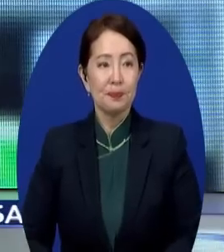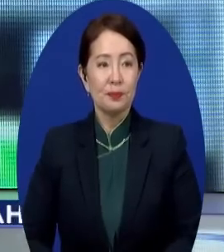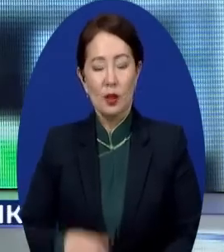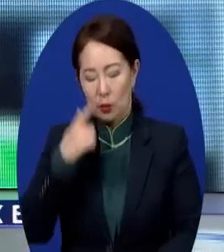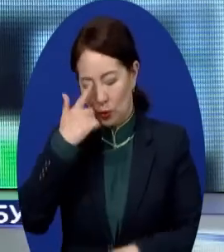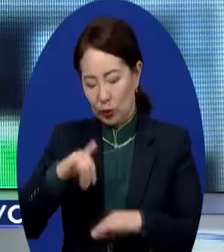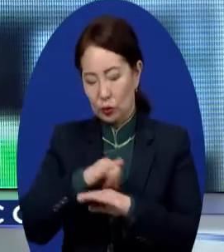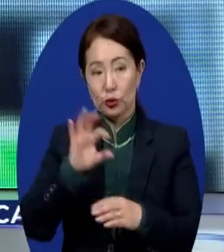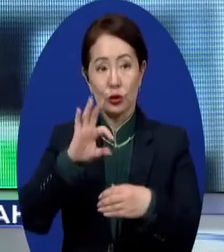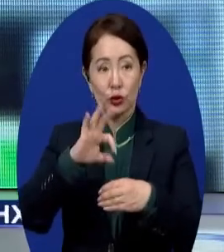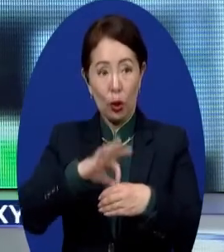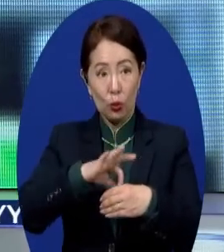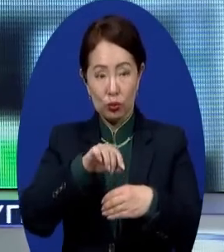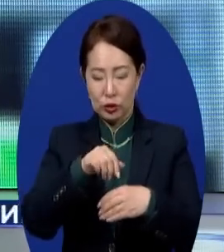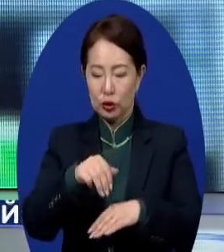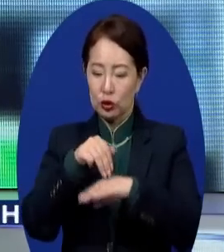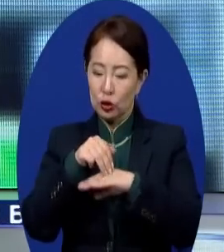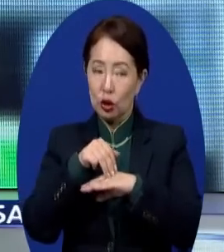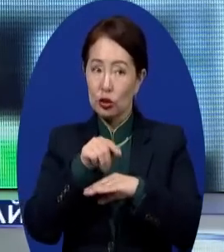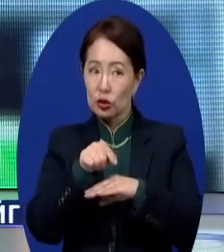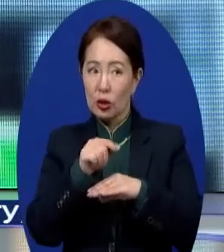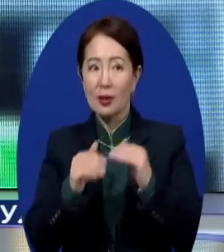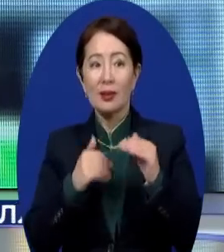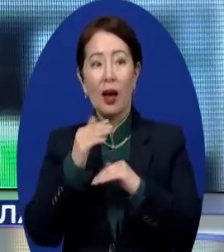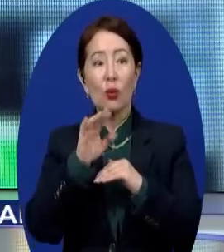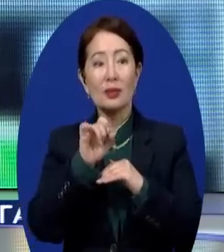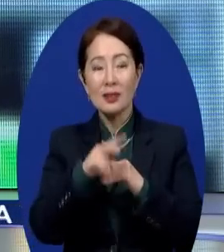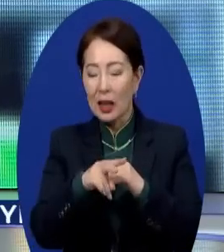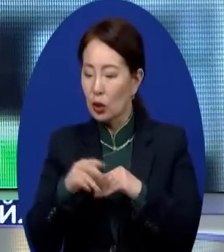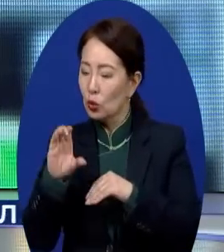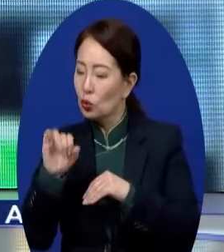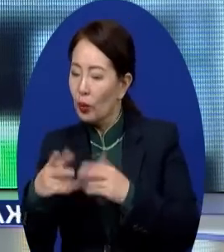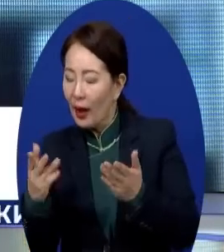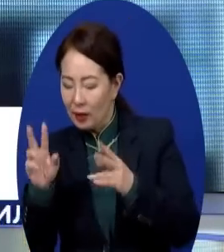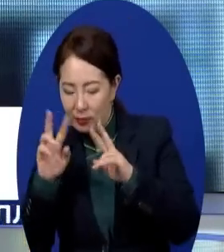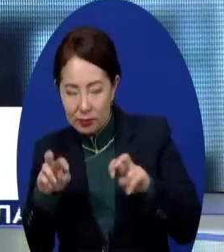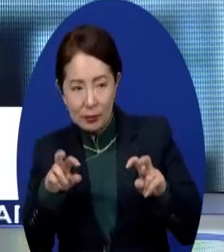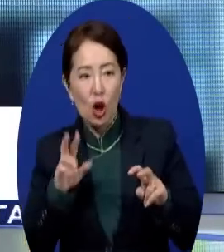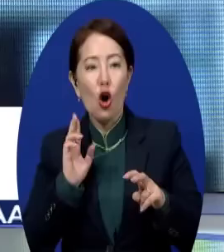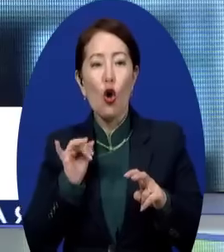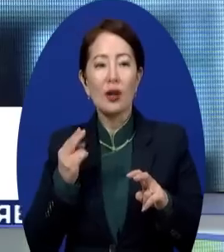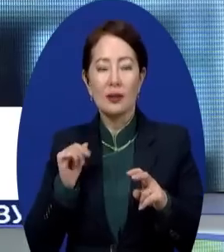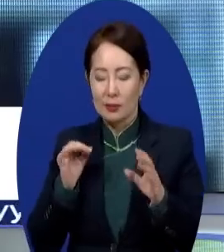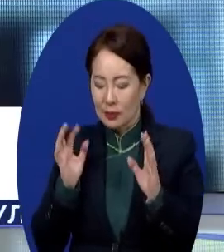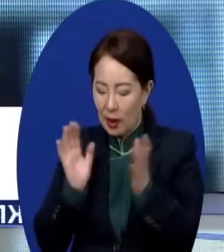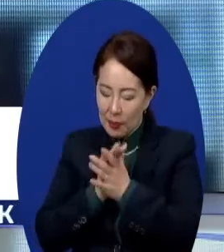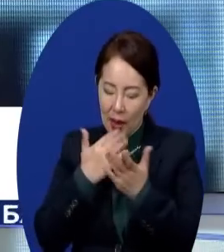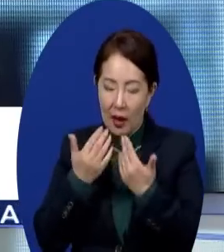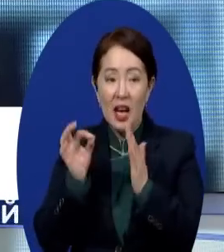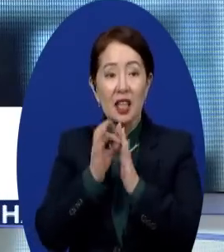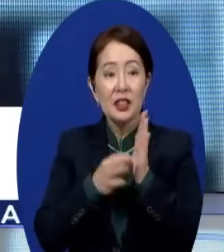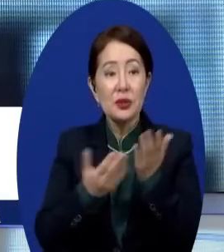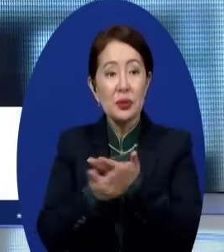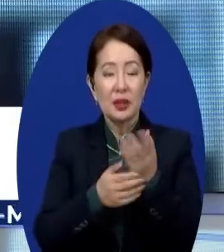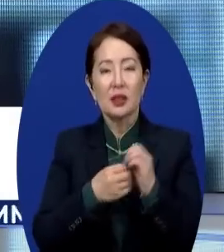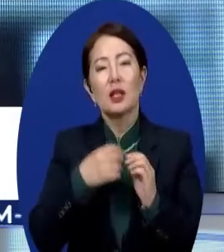Монгол улсын сонгуулийн тогтолцооны давуу болон сул талыг Конрад Аденауэрийн сан удирдлагын академитэй хамтран хилцүүлэг өргнүүллээ.